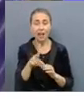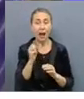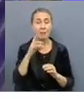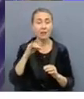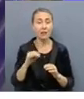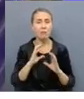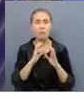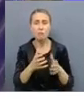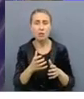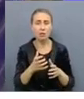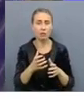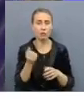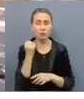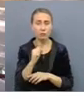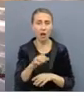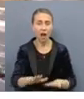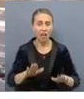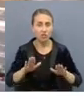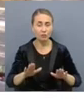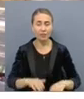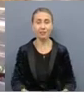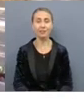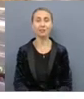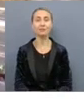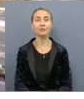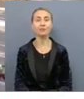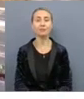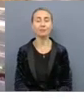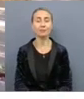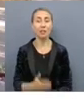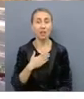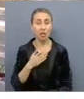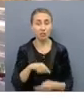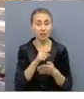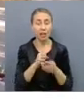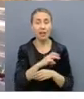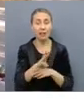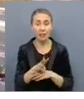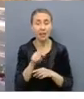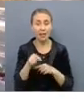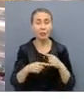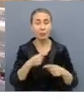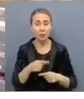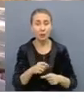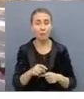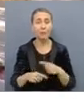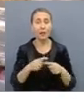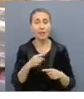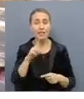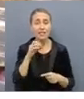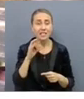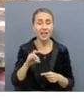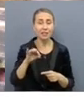мировой рекордсмен по отжиманию. Наша задача, миссия, так скажем, это обеспечить вот этому поколению, поколению Z,